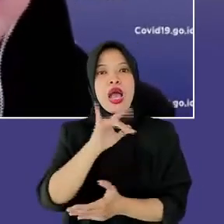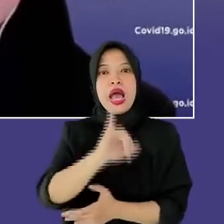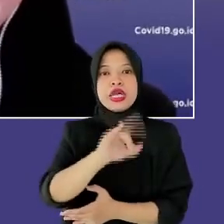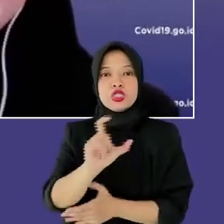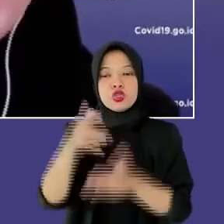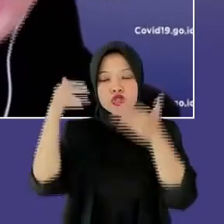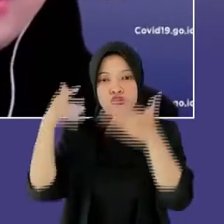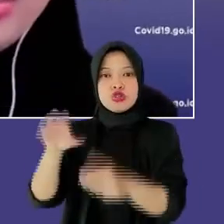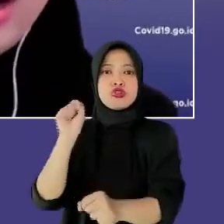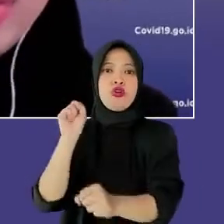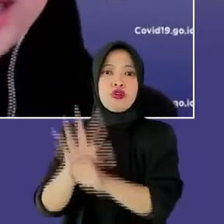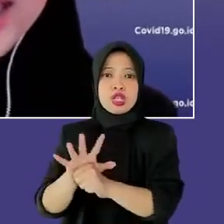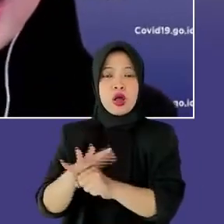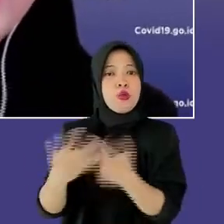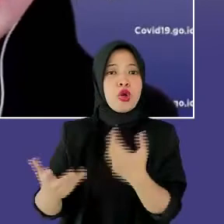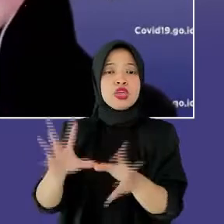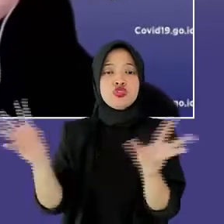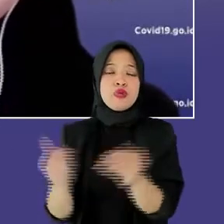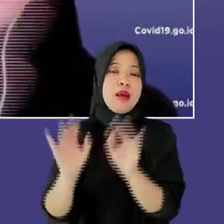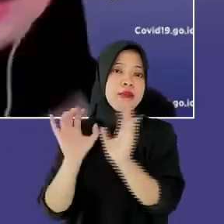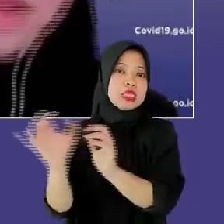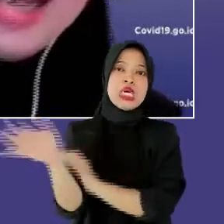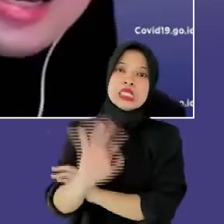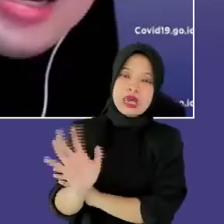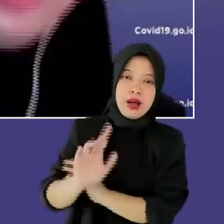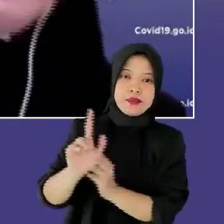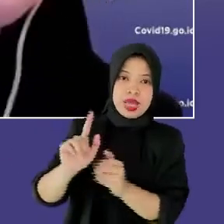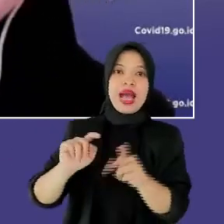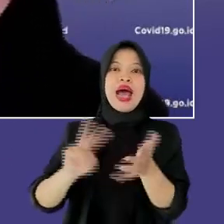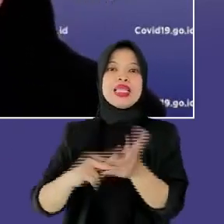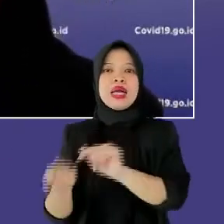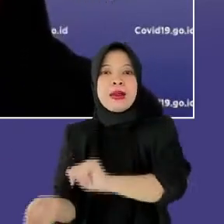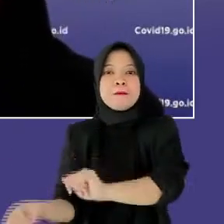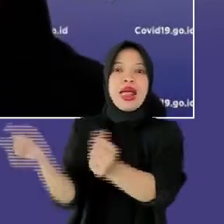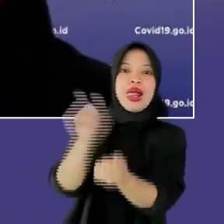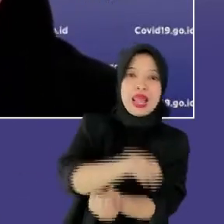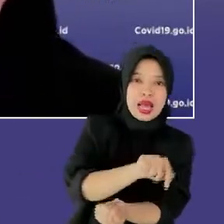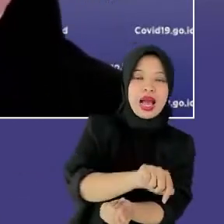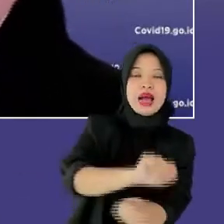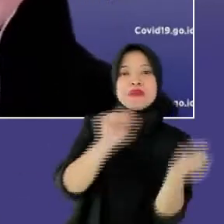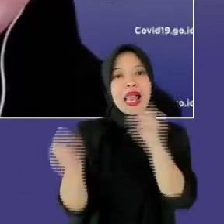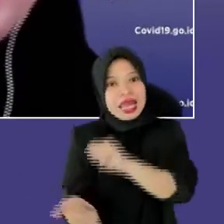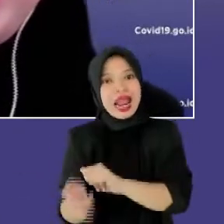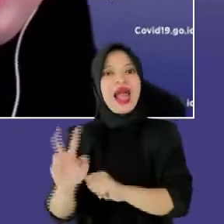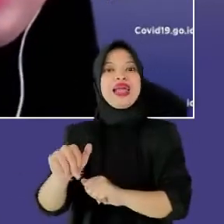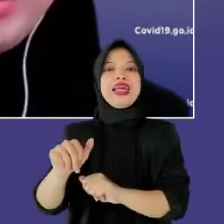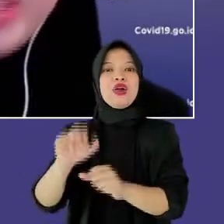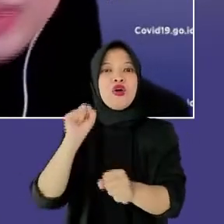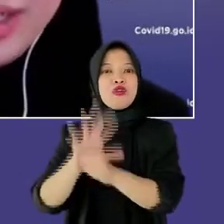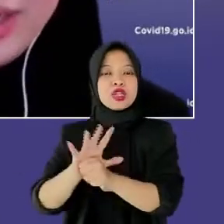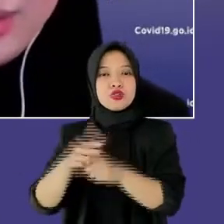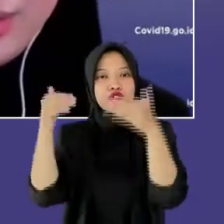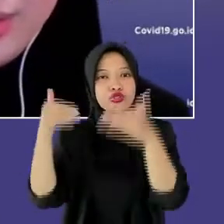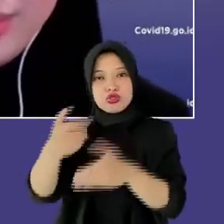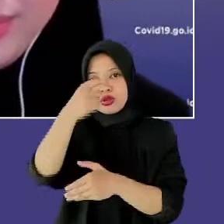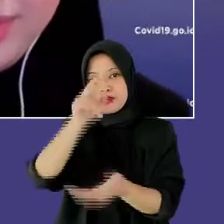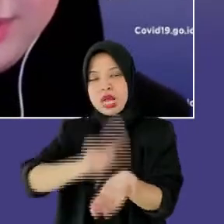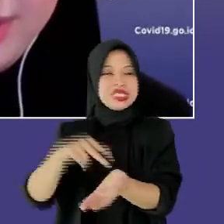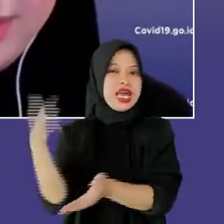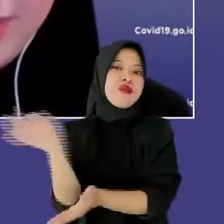ICU untuk COVID, mungkin jumlahnya tidak terlalu banyak, akhirnya dikembalikan lagi untuk pasien-pasien non-COVID.